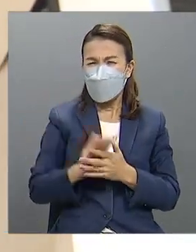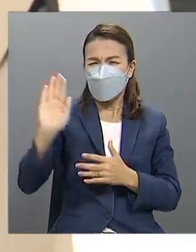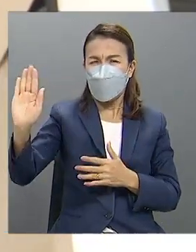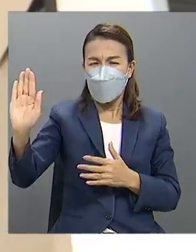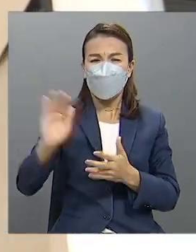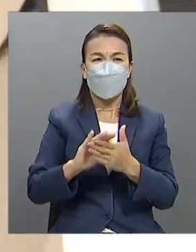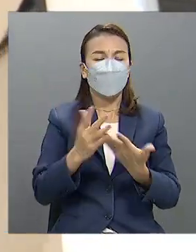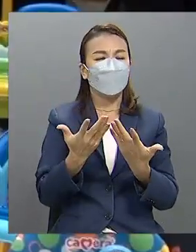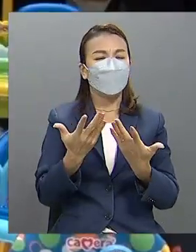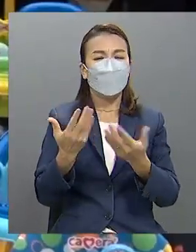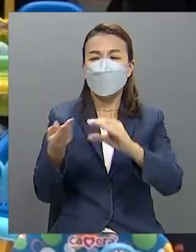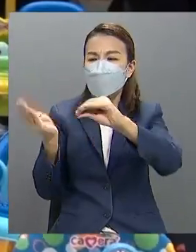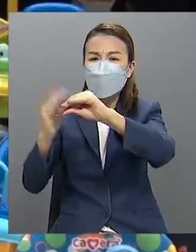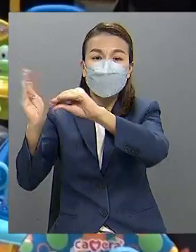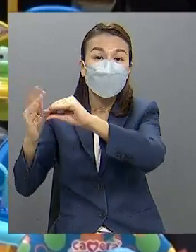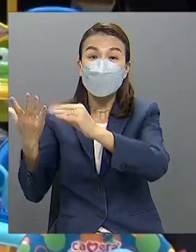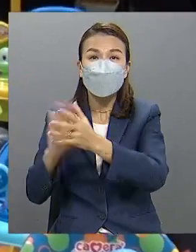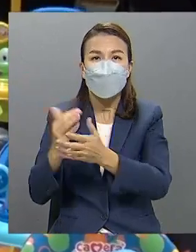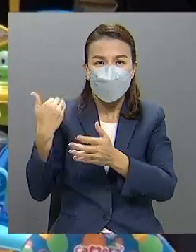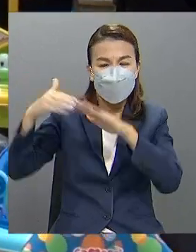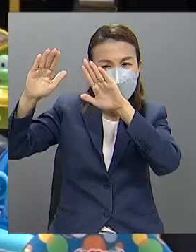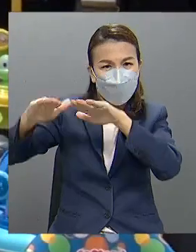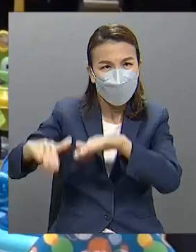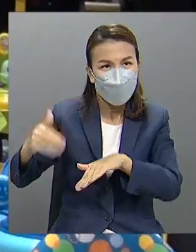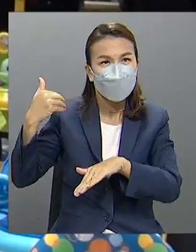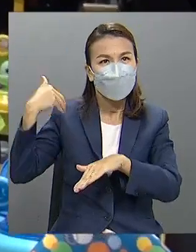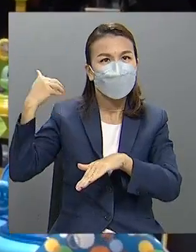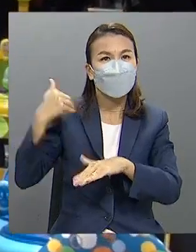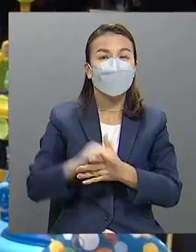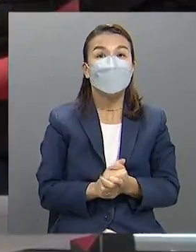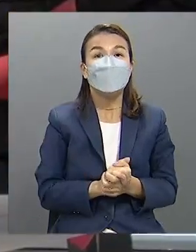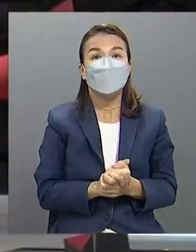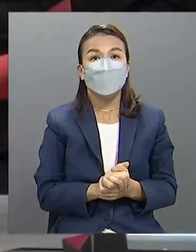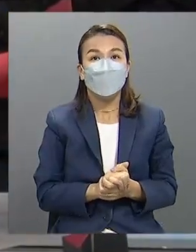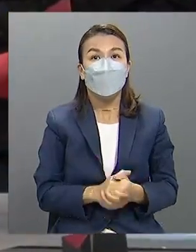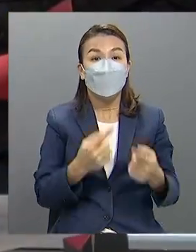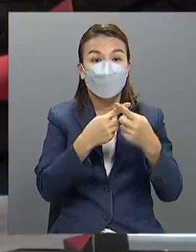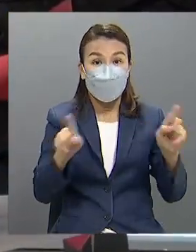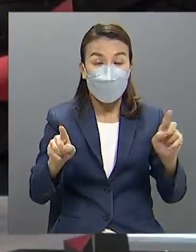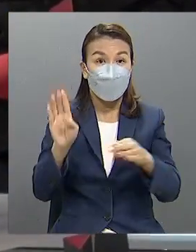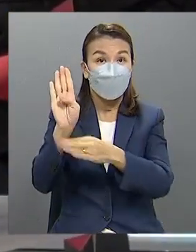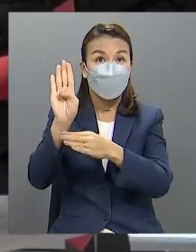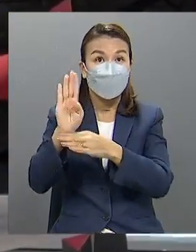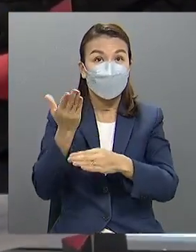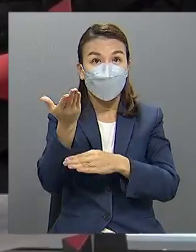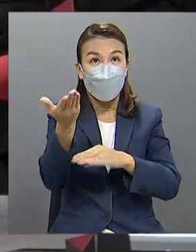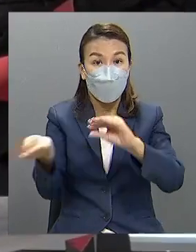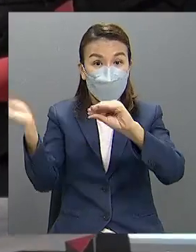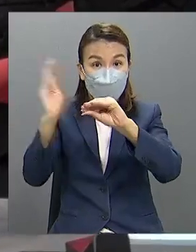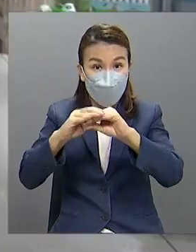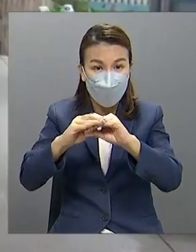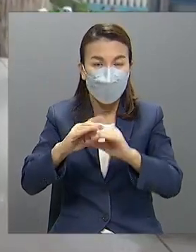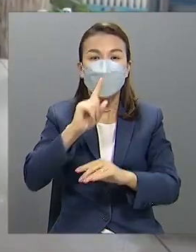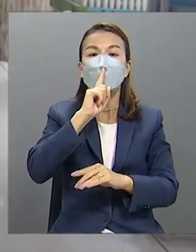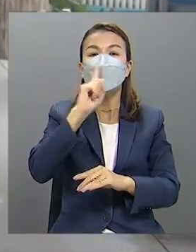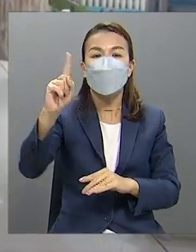มีการจัดโปรโมชั่นลดราคาต่อเนื่องซะด้วยส่วนกรณีที่ผู้ผลิตจะขอปรับขึ้นราคาจำหน่ายก็ให้แจ้งกรมทราบก่